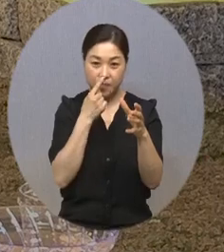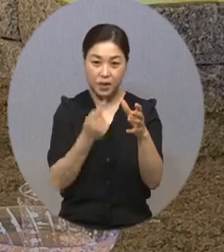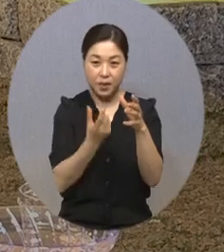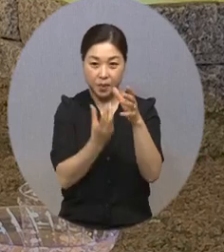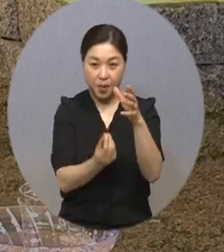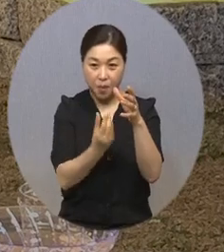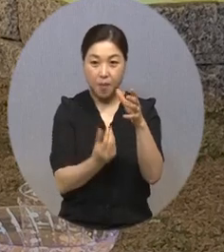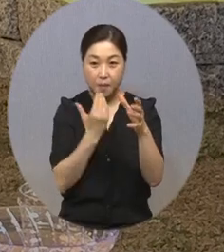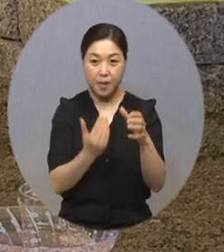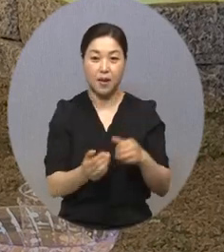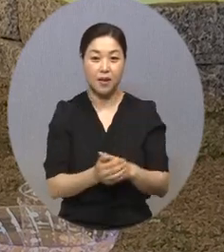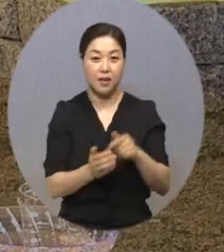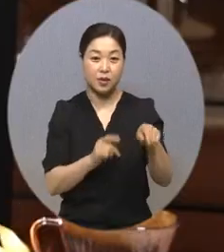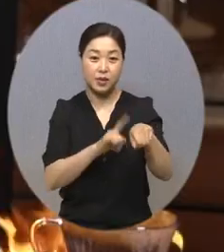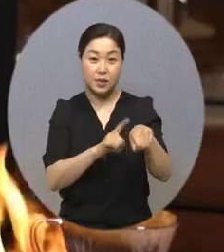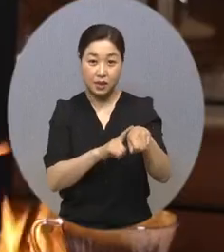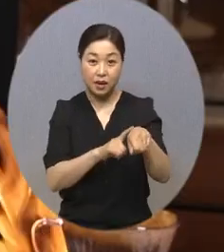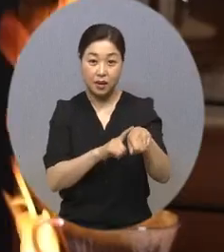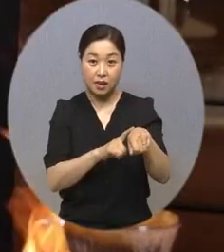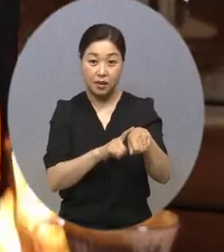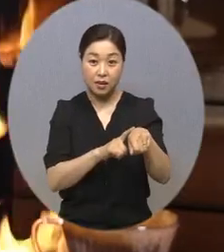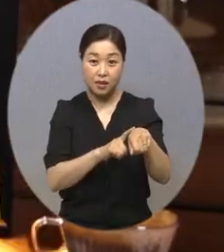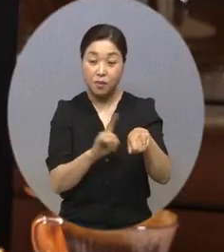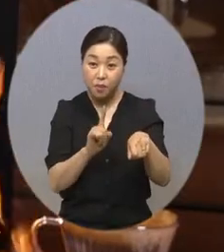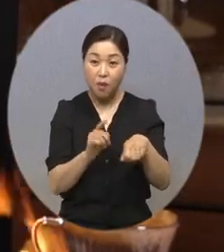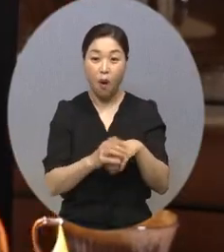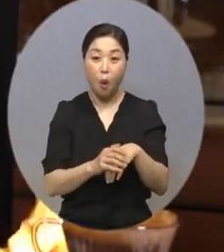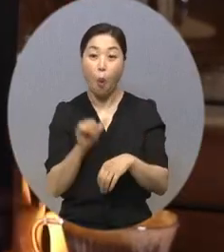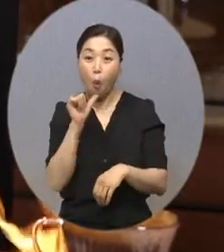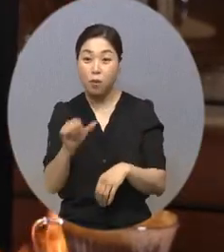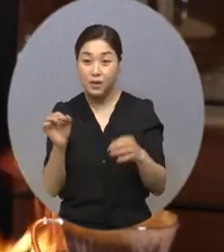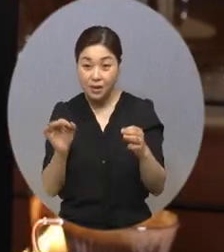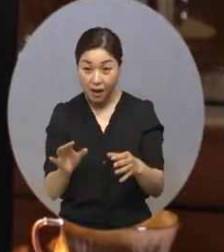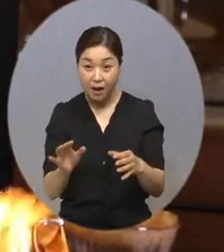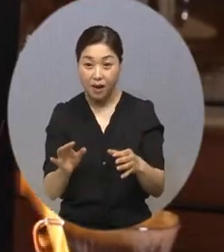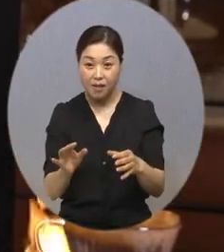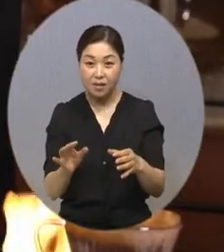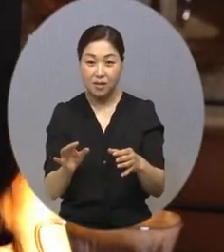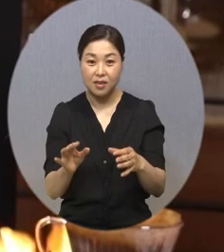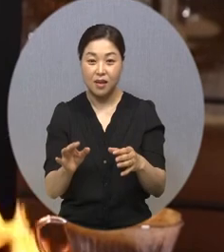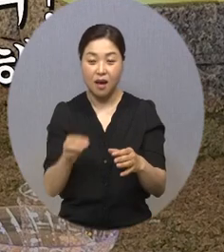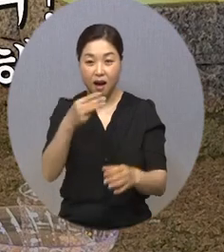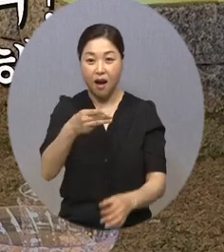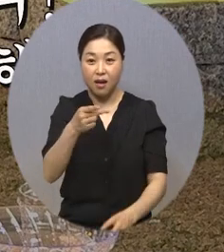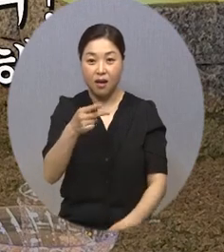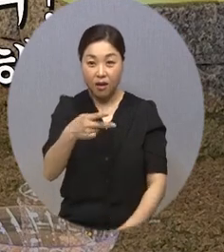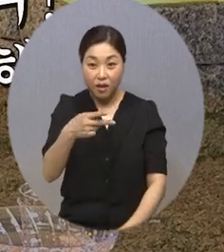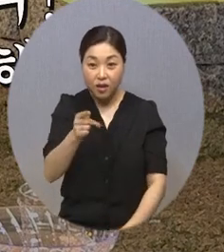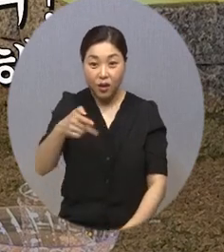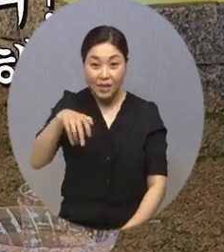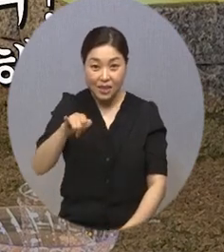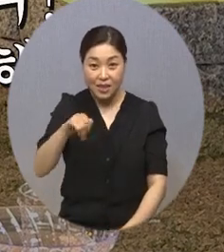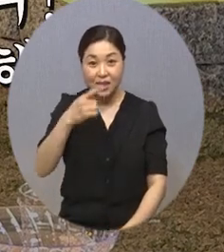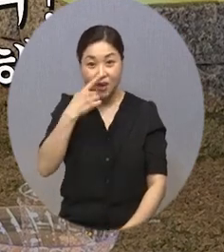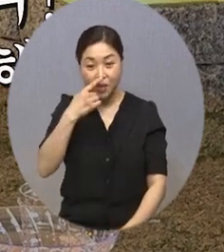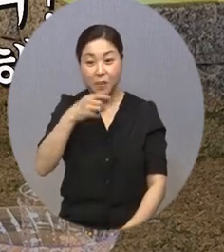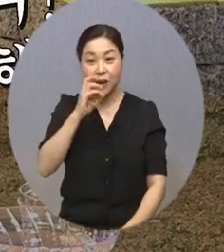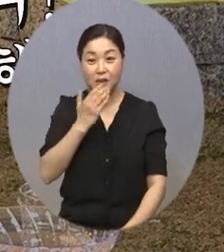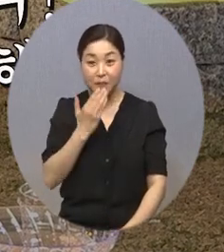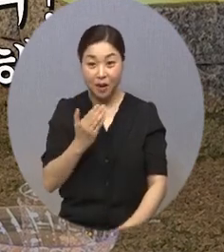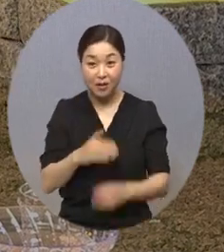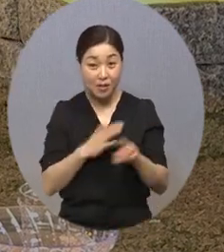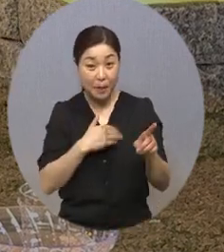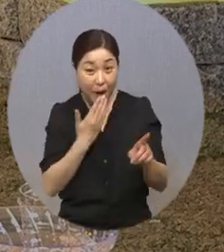그 미군 얼마나 보낼 하다 거는 5분안에 아 전 체험이 보고 싶습니다 꽃 등이 안돼 그래서